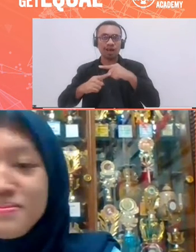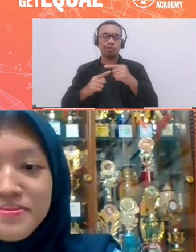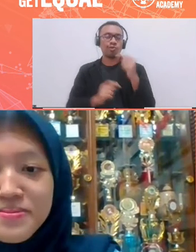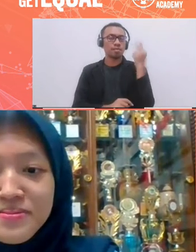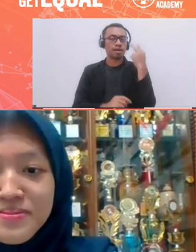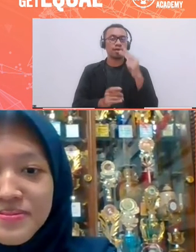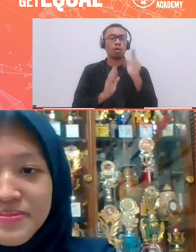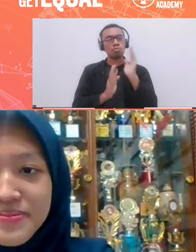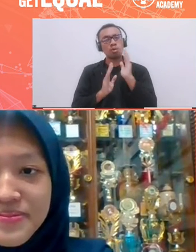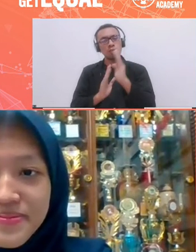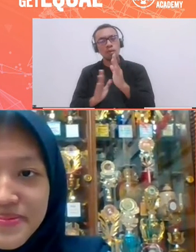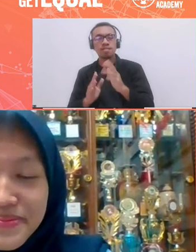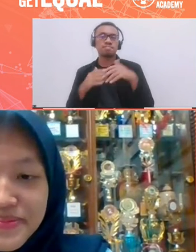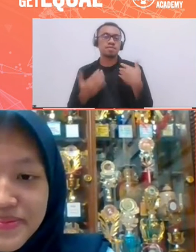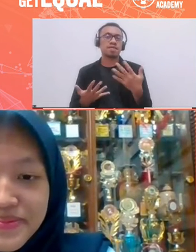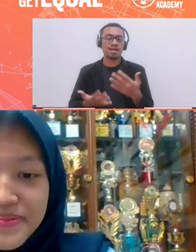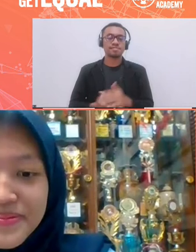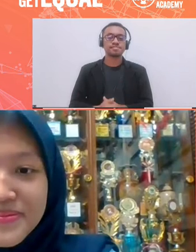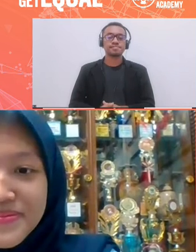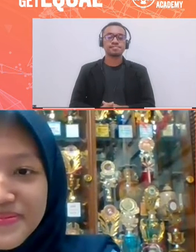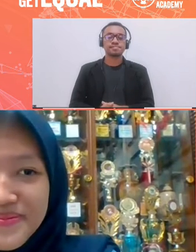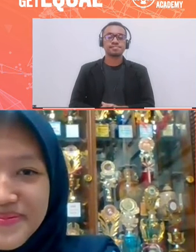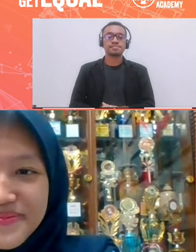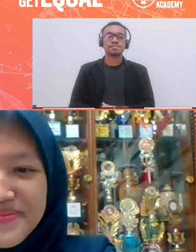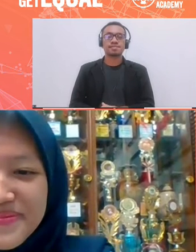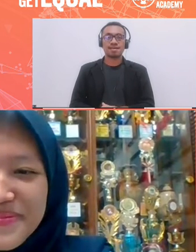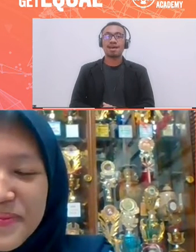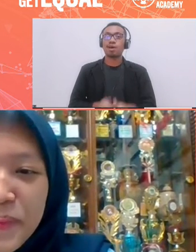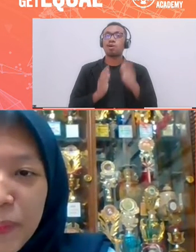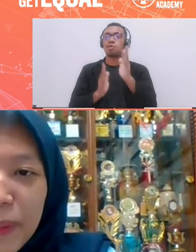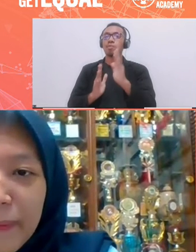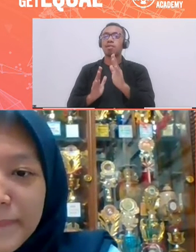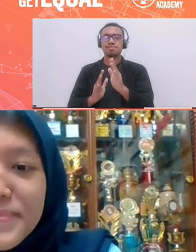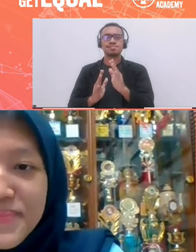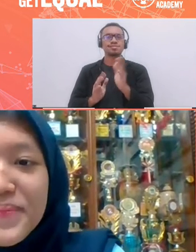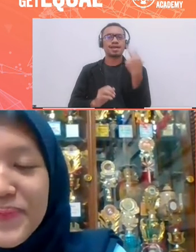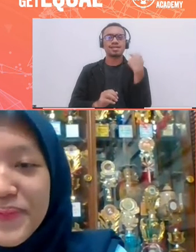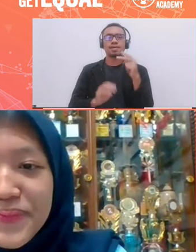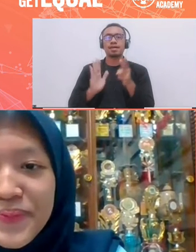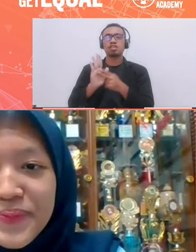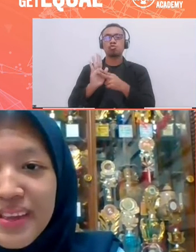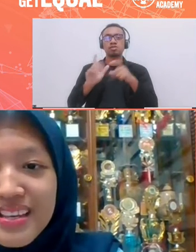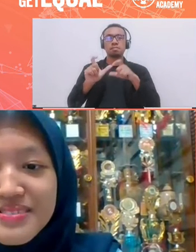sih proses kamu men-take over dan ngobrol-ngobrol sebetulnya sama Kak Najwa Shihab?